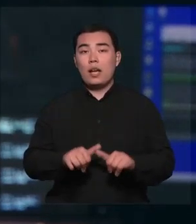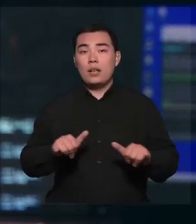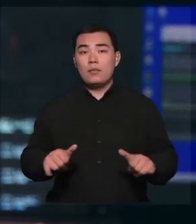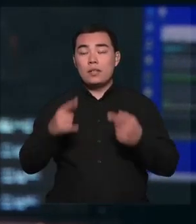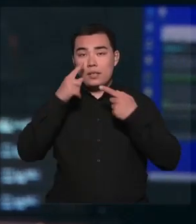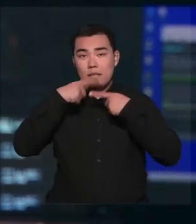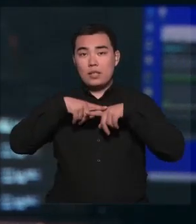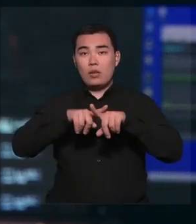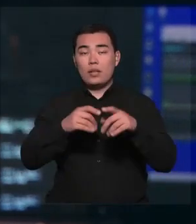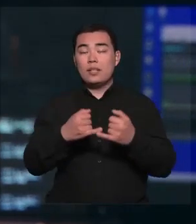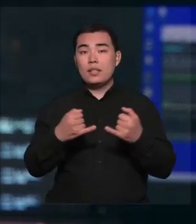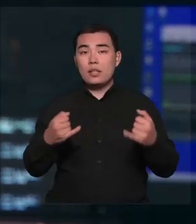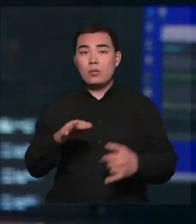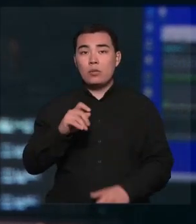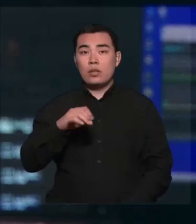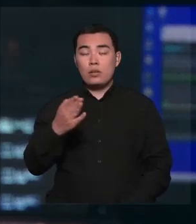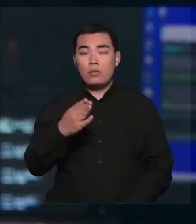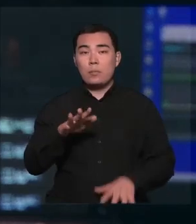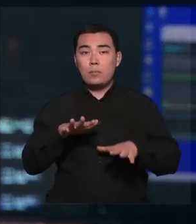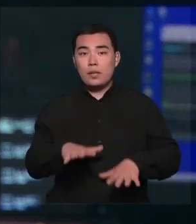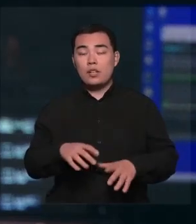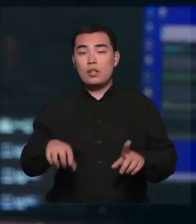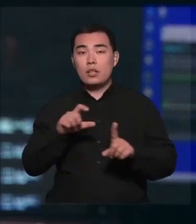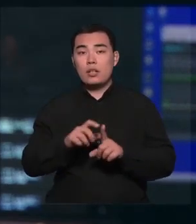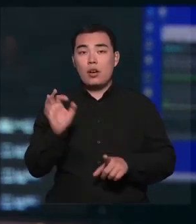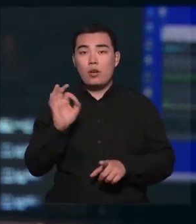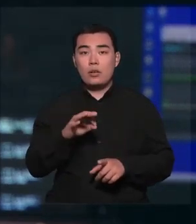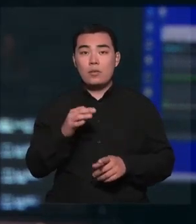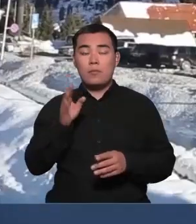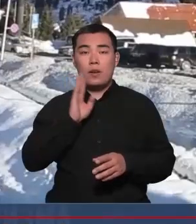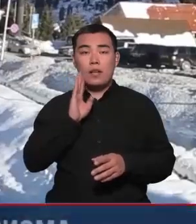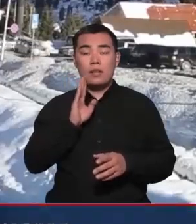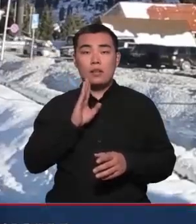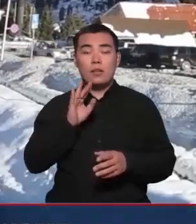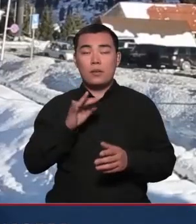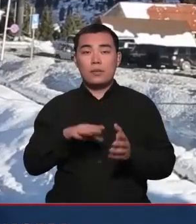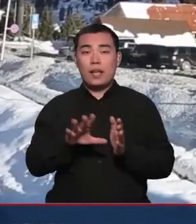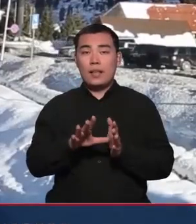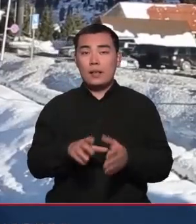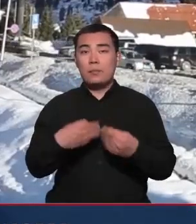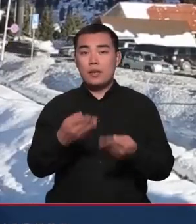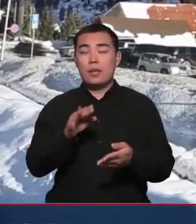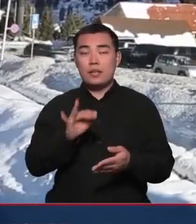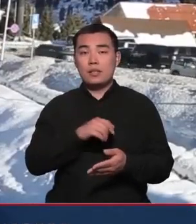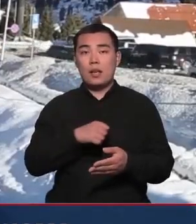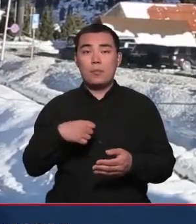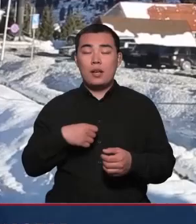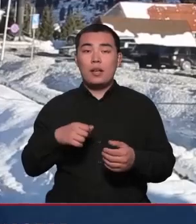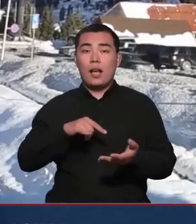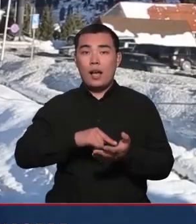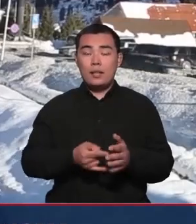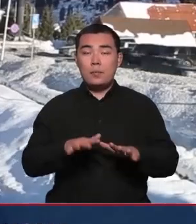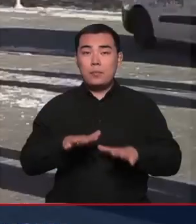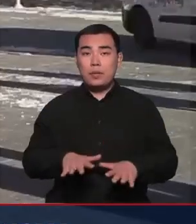развития инженерных сетей в туристических зонах. Речь идет о стабильной подаче электроэнергии, прокладке